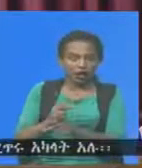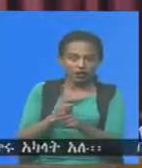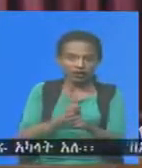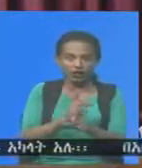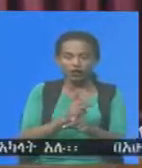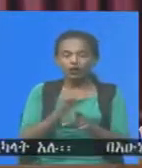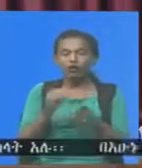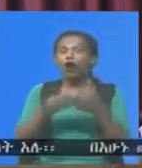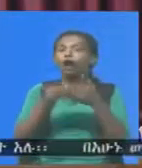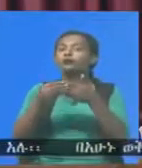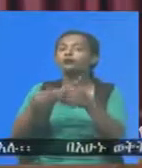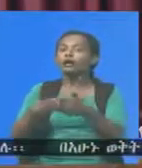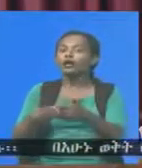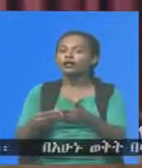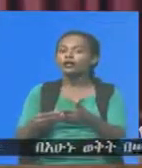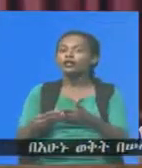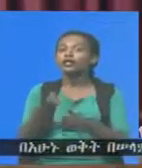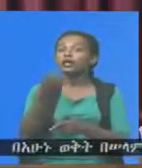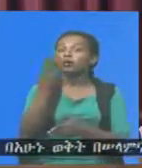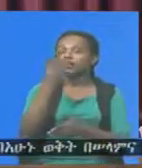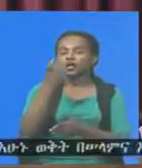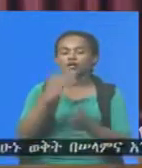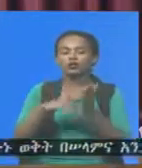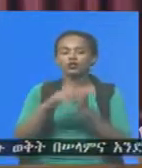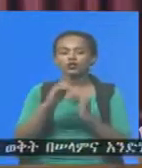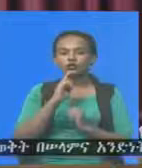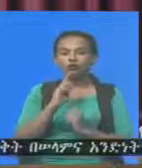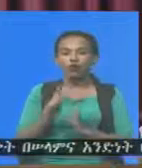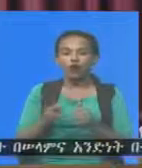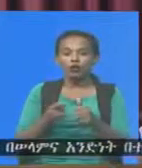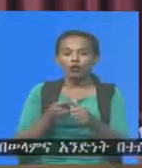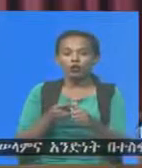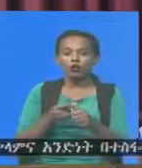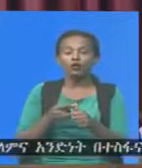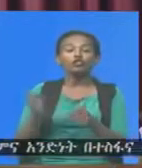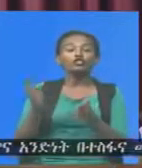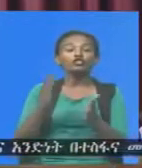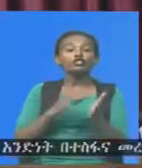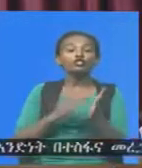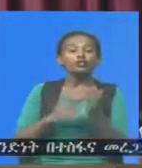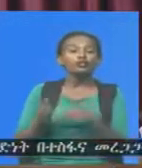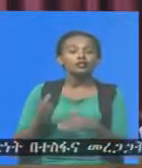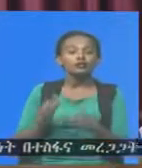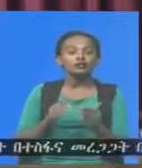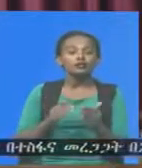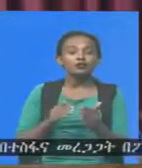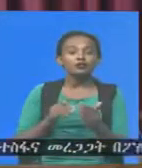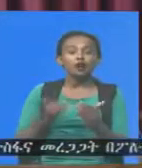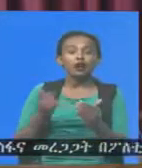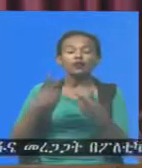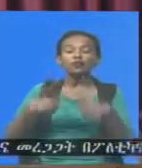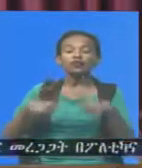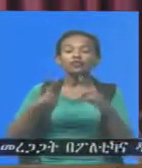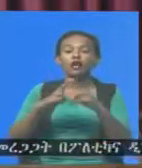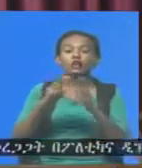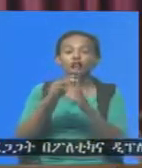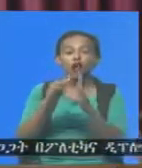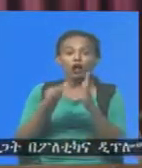አመራር የሚጠይቅ ችግር ነው። አንደኛው ችግር የፌደራል